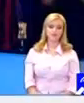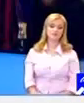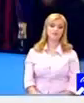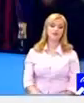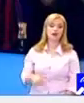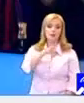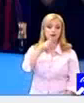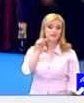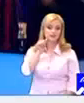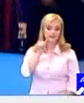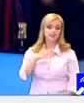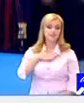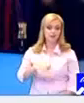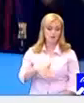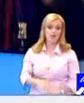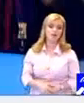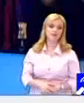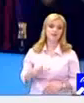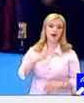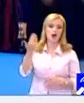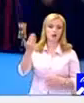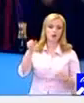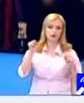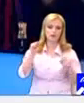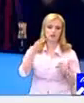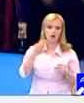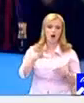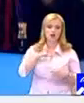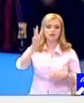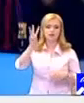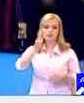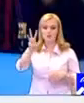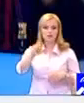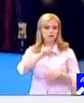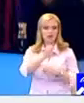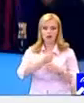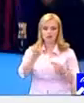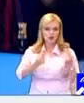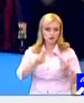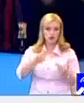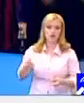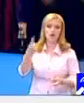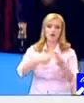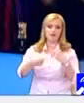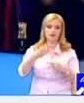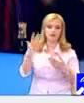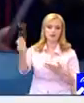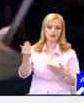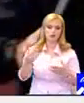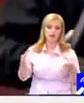Brazilienii răsuflă ușurați. Neymar s-a întors pe teren după mai bine de 3 luni și a marcat în amicalul cu Croația, câștigând de la Selecao cu